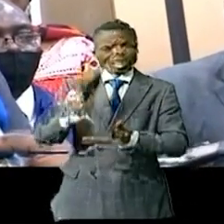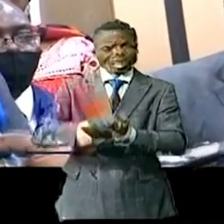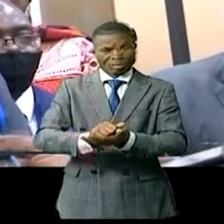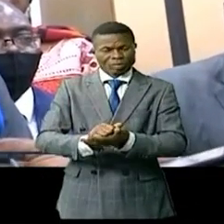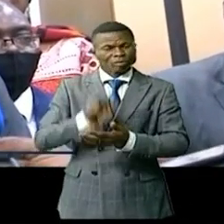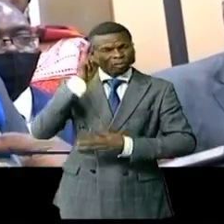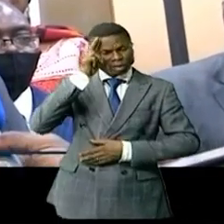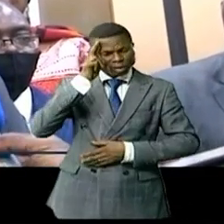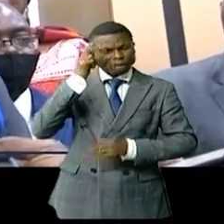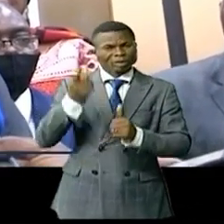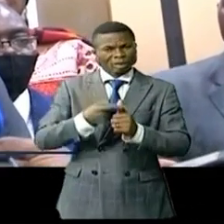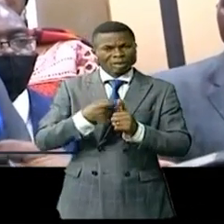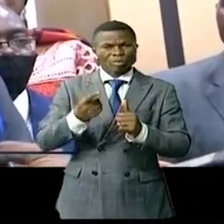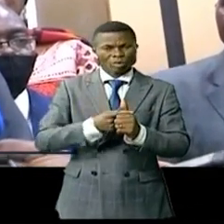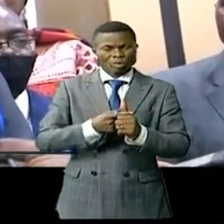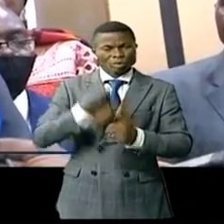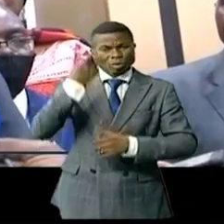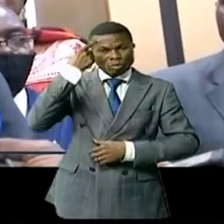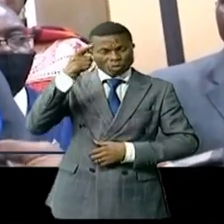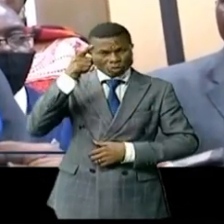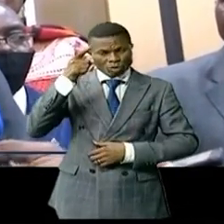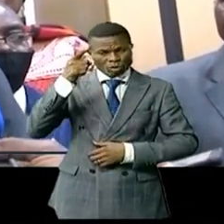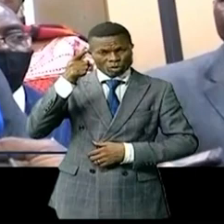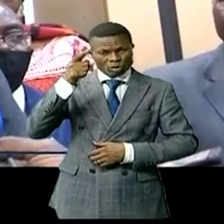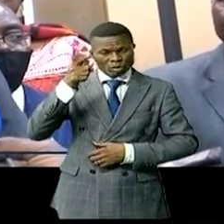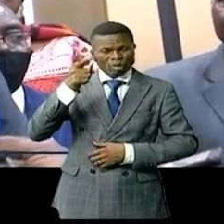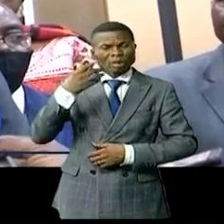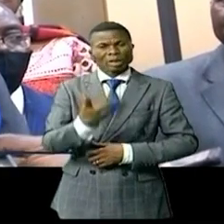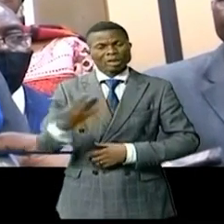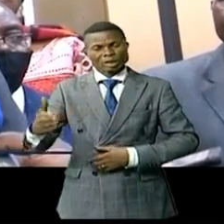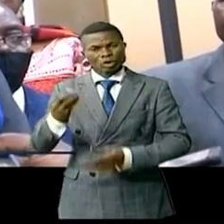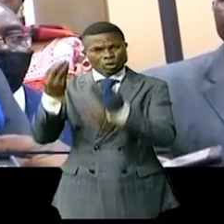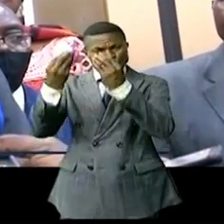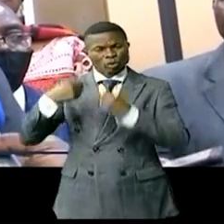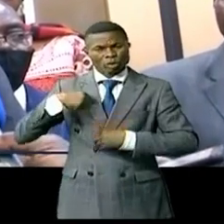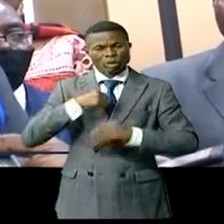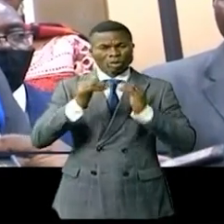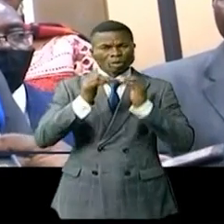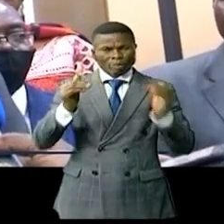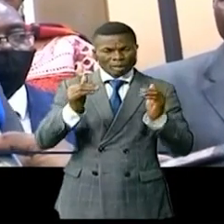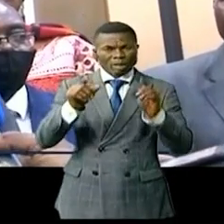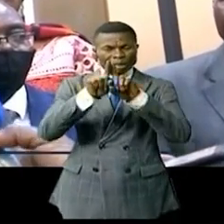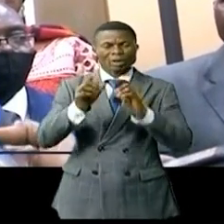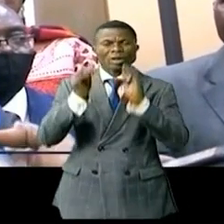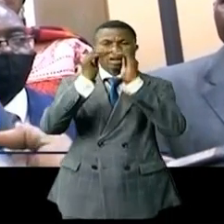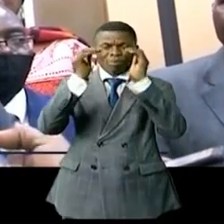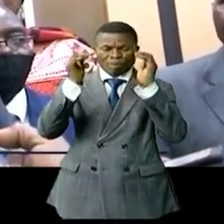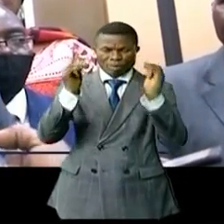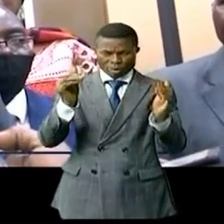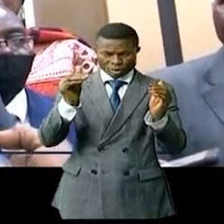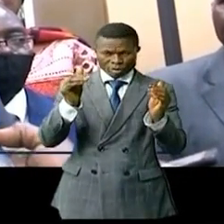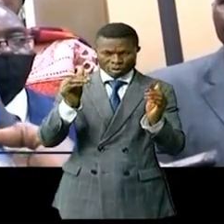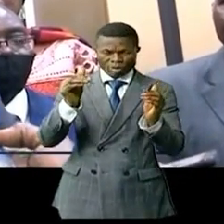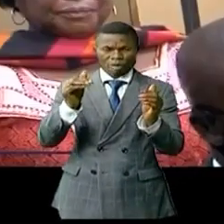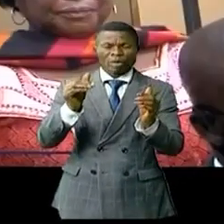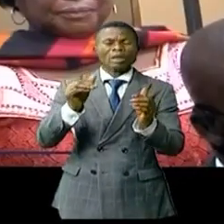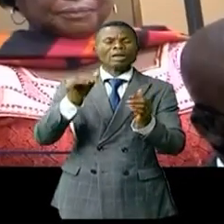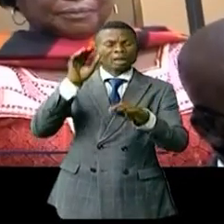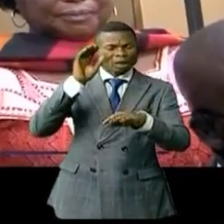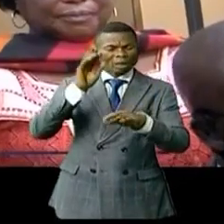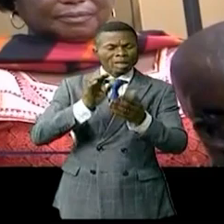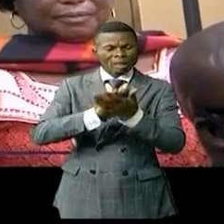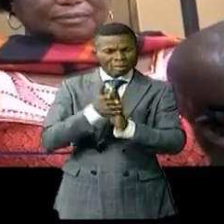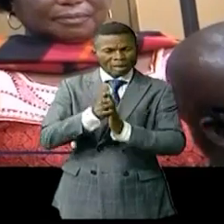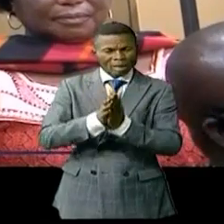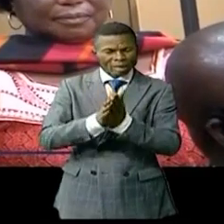Réfléchissons plutôt sur ce qui peut nous amener la paix et que la paix soit le rêve de tout